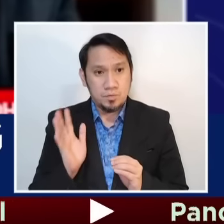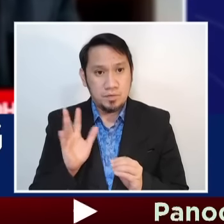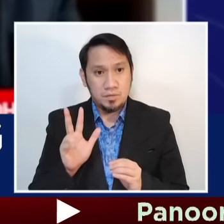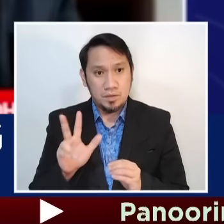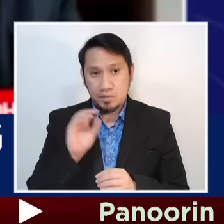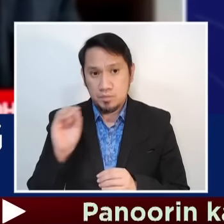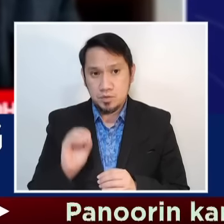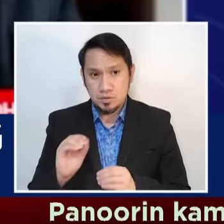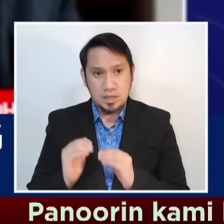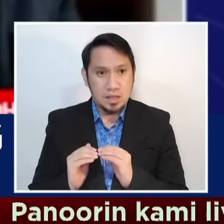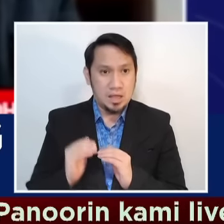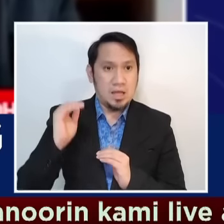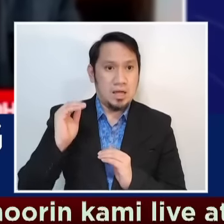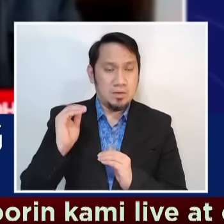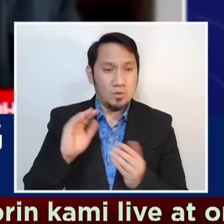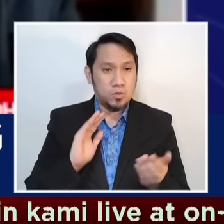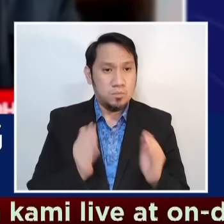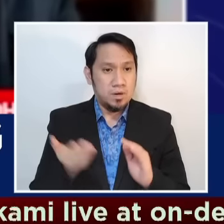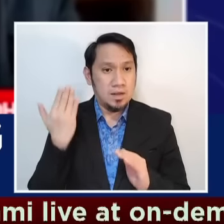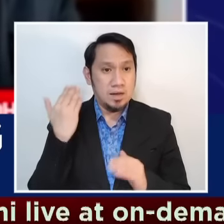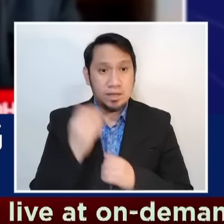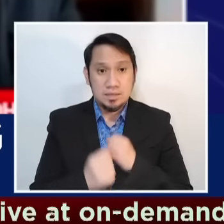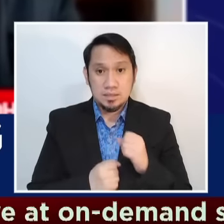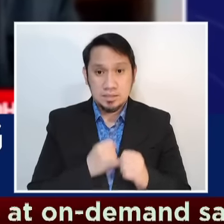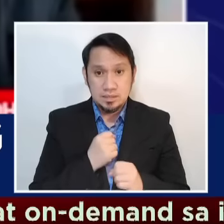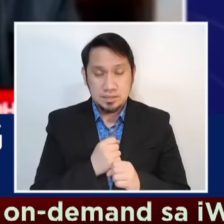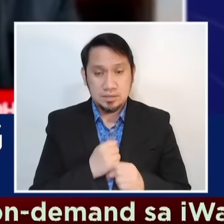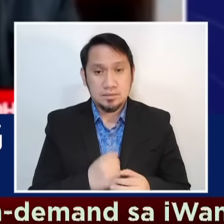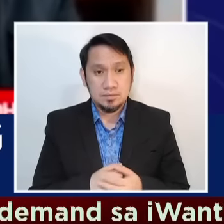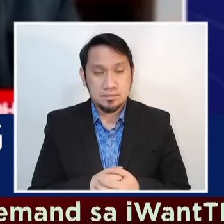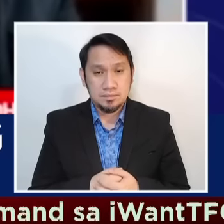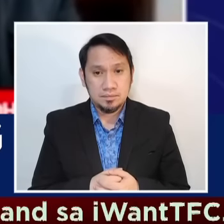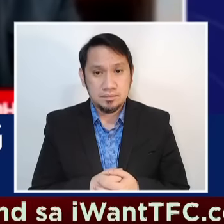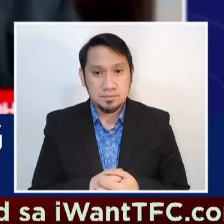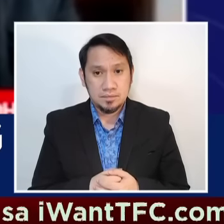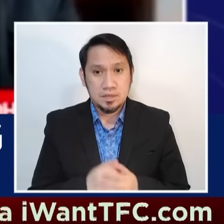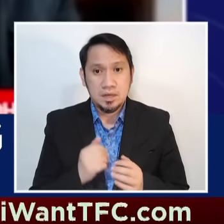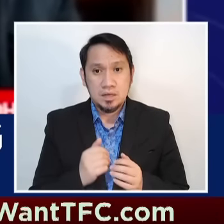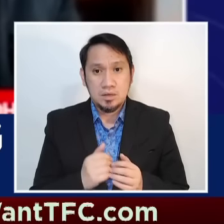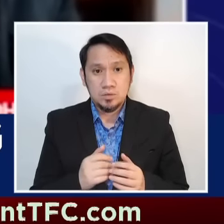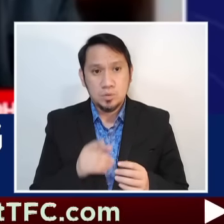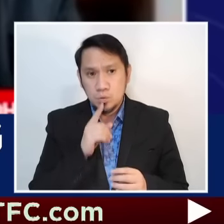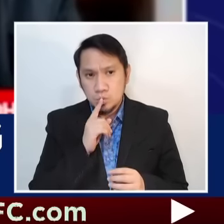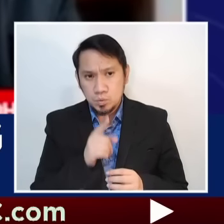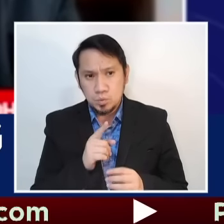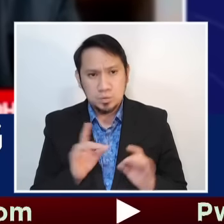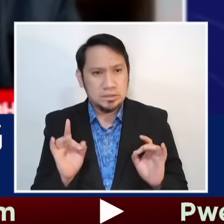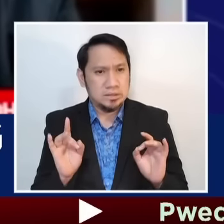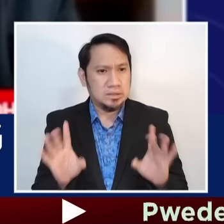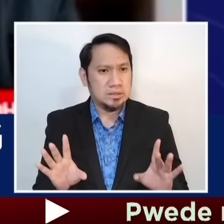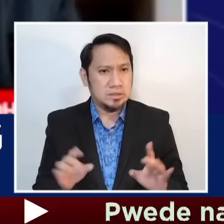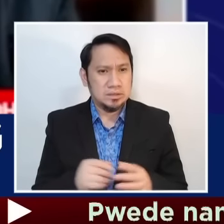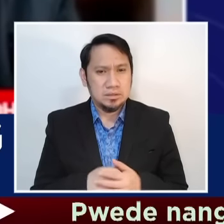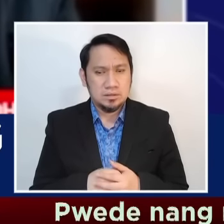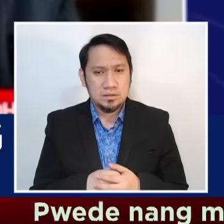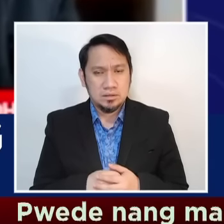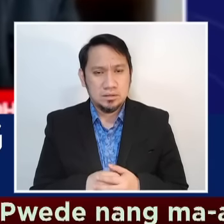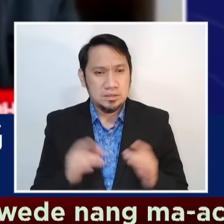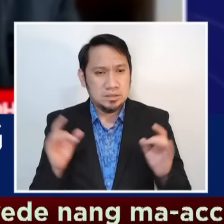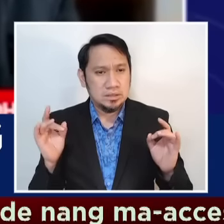53% higher than last year's same period. So talaga pong medyo alarming. We are at the